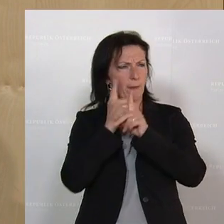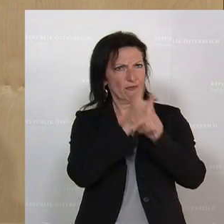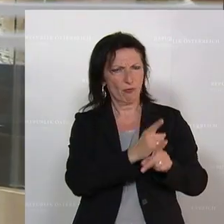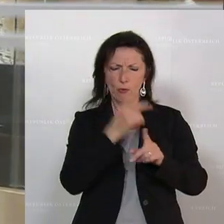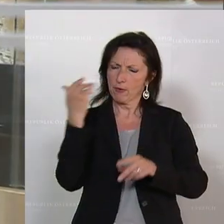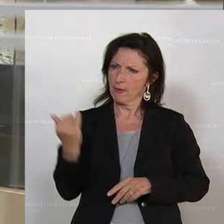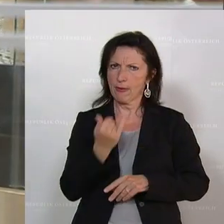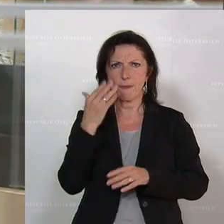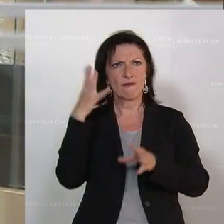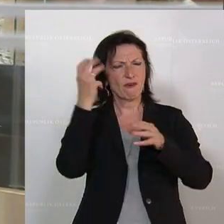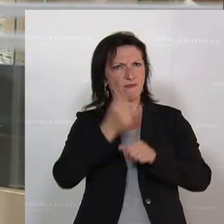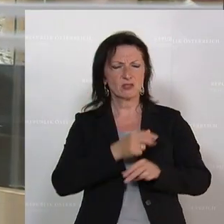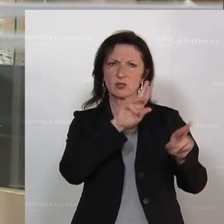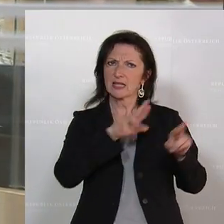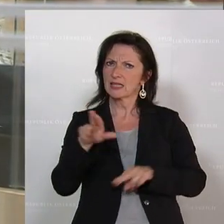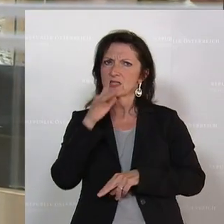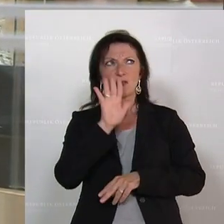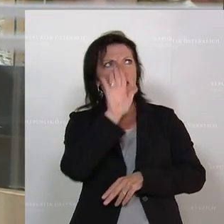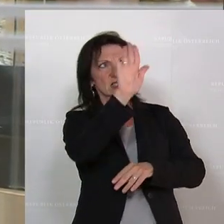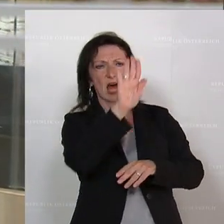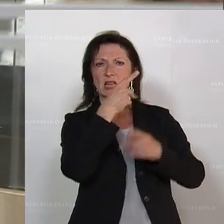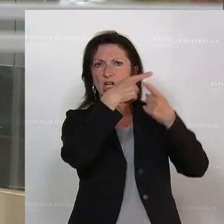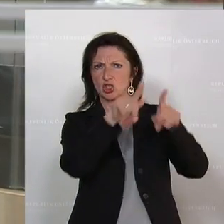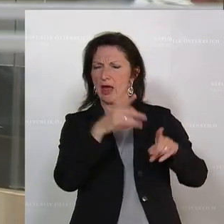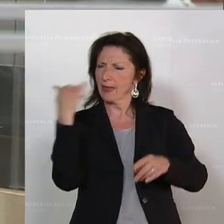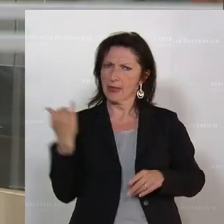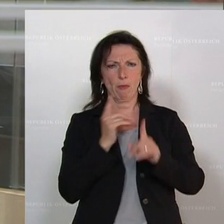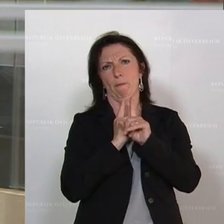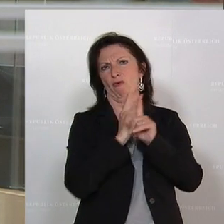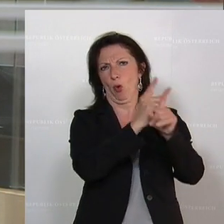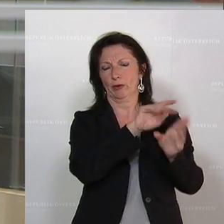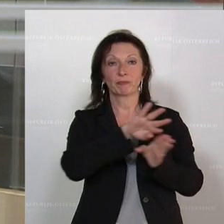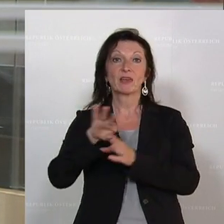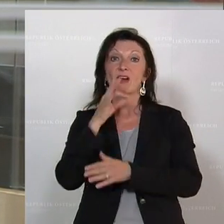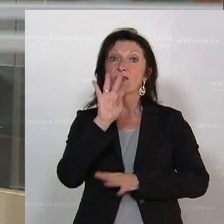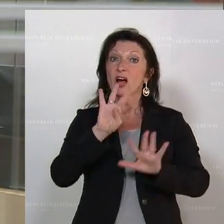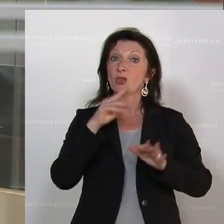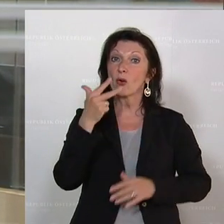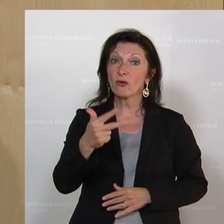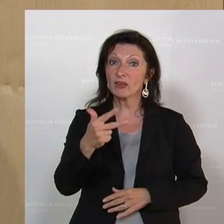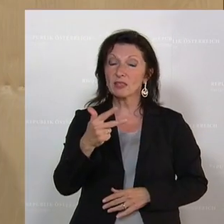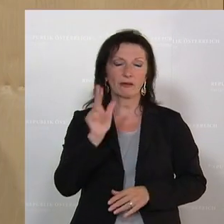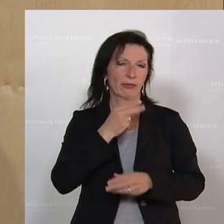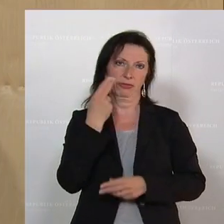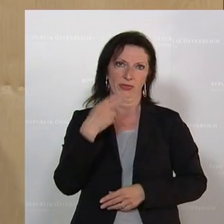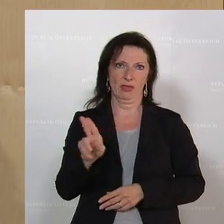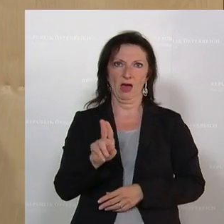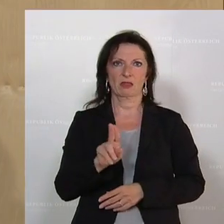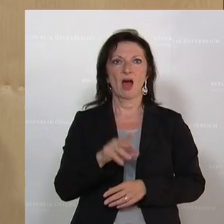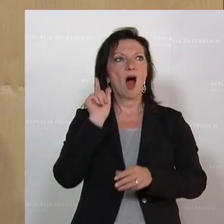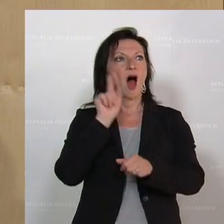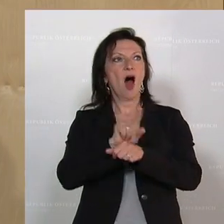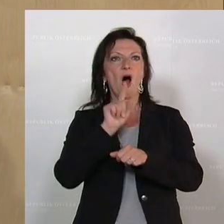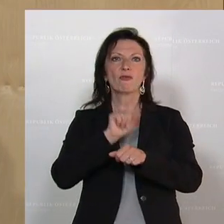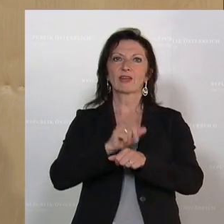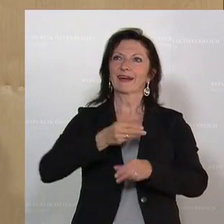jeweiligen Entscheidungen des Verfassungsgerichtshofs entsprochen. Zu Frage 39, nein, die Vergabe von Aufträgen ist Zuständigkeit